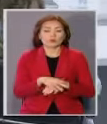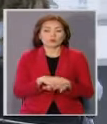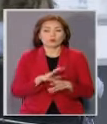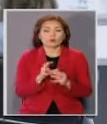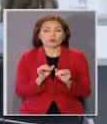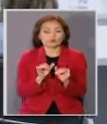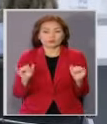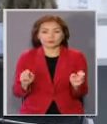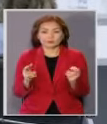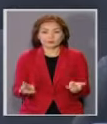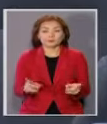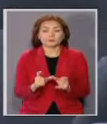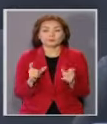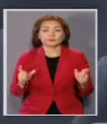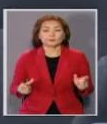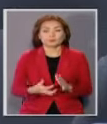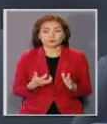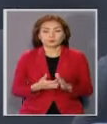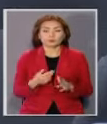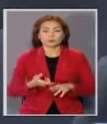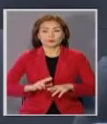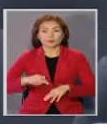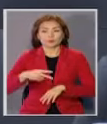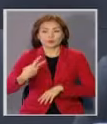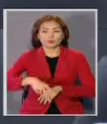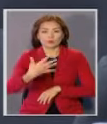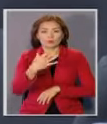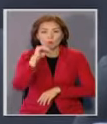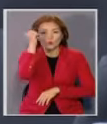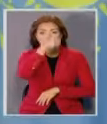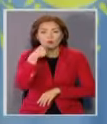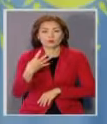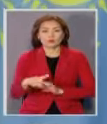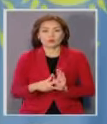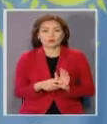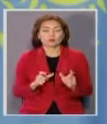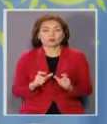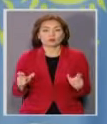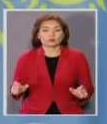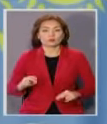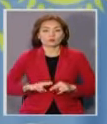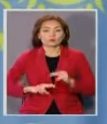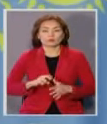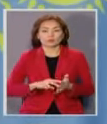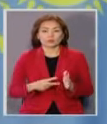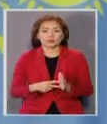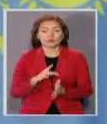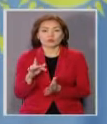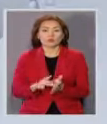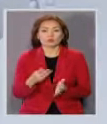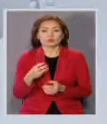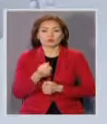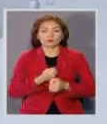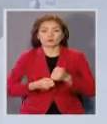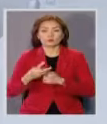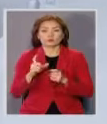санының көбеюіне байланысты мектептер жетіспейді. Сондықтан 2025 жылға дейін 48 мектептің құрылысы жоспарланып, қаладағы 3